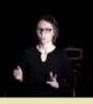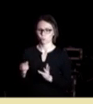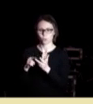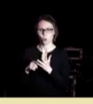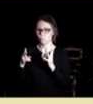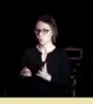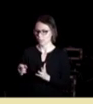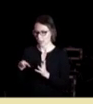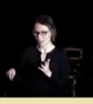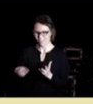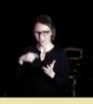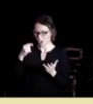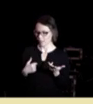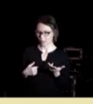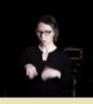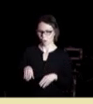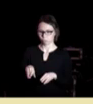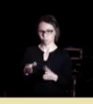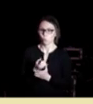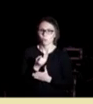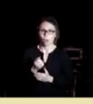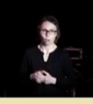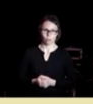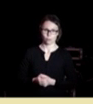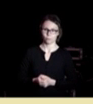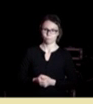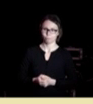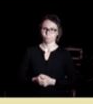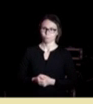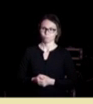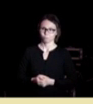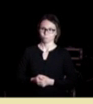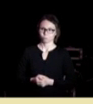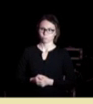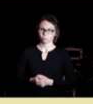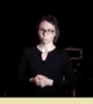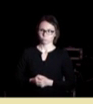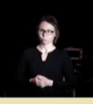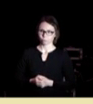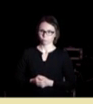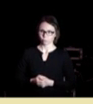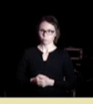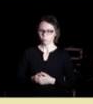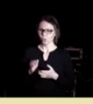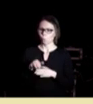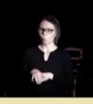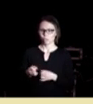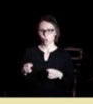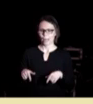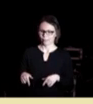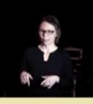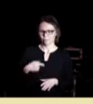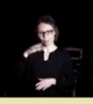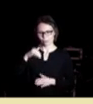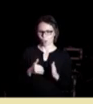brukere, ikke sitte stille og se på, sånn som jeg ser det. Vi vet at denne overdødeligheten